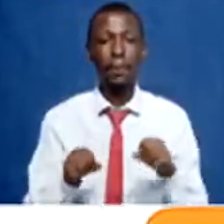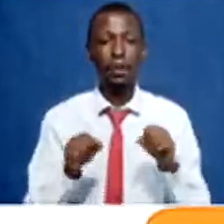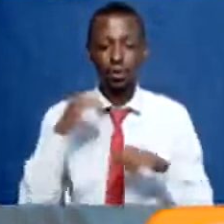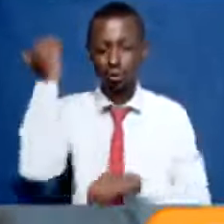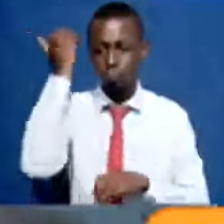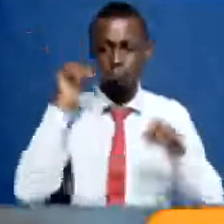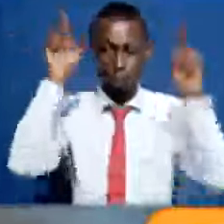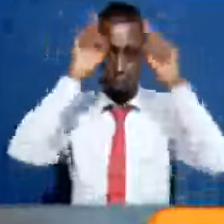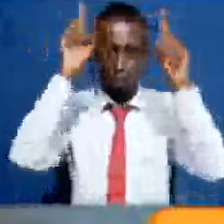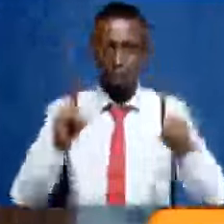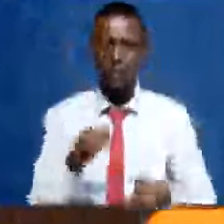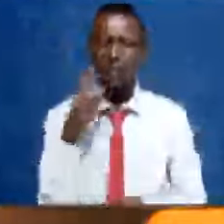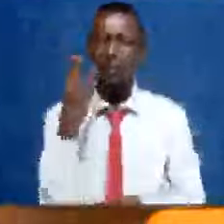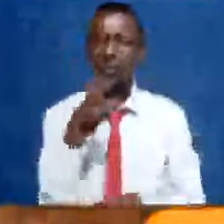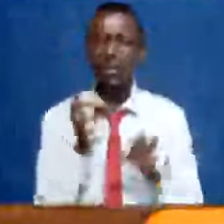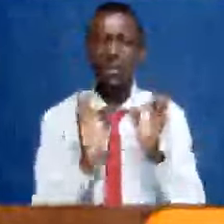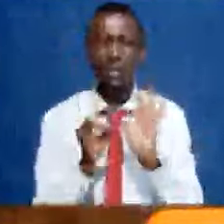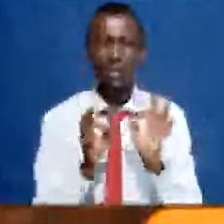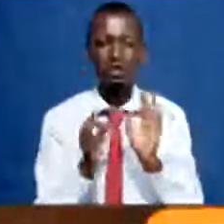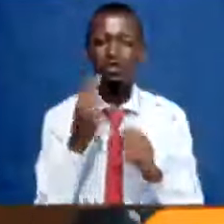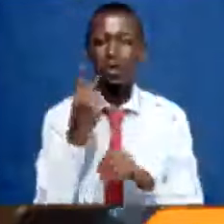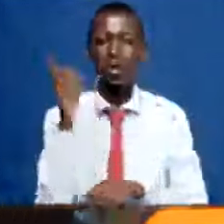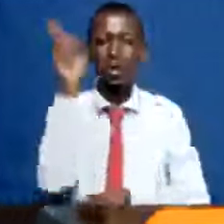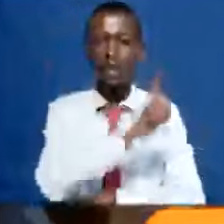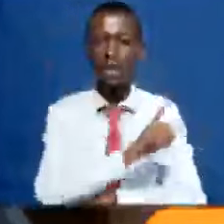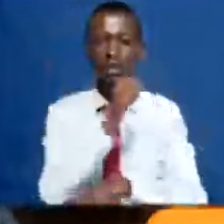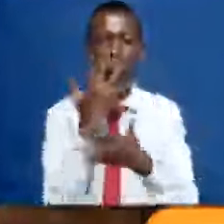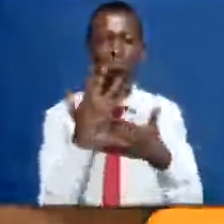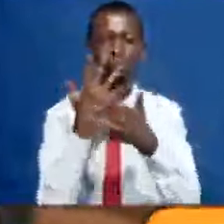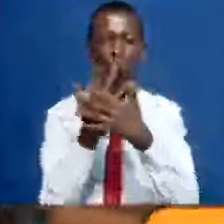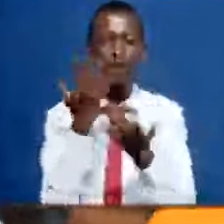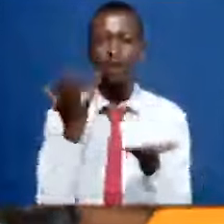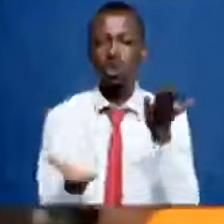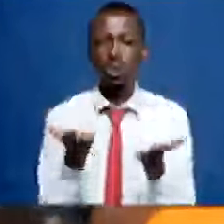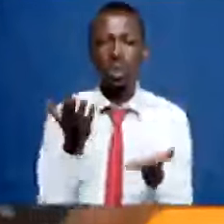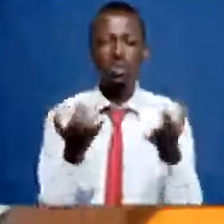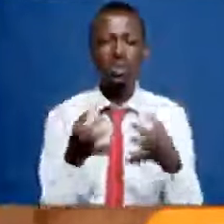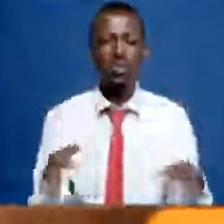washukiwa hao watazuiliwa kwa siku 21 au